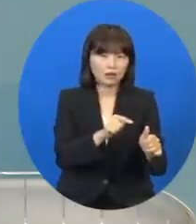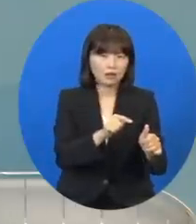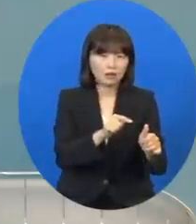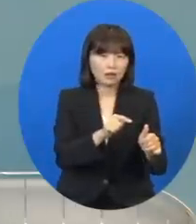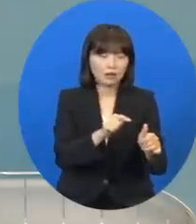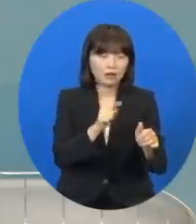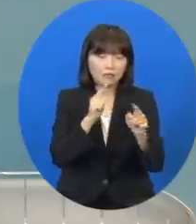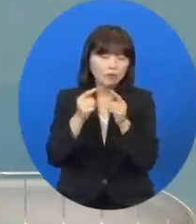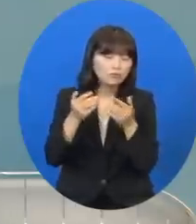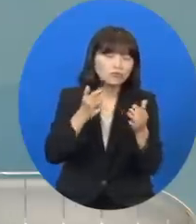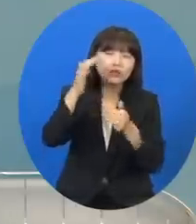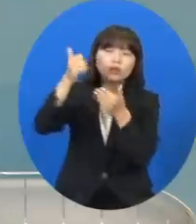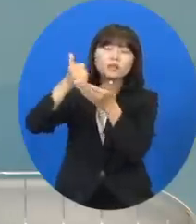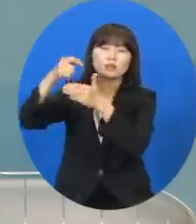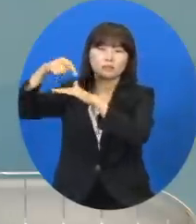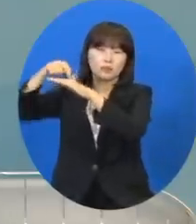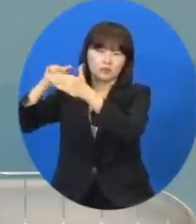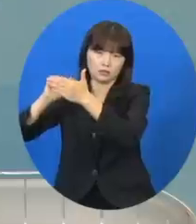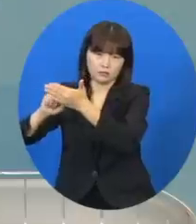말씀하시는 하나님의 마음은